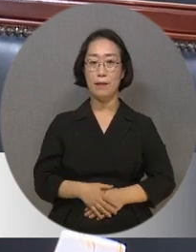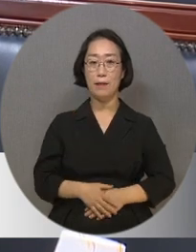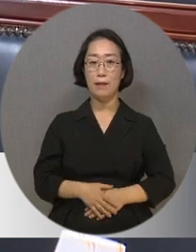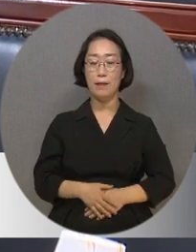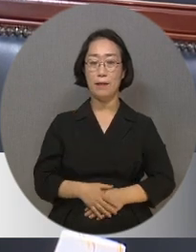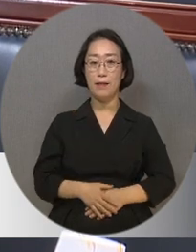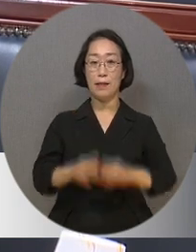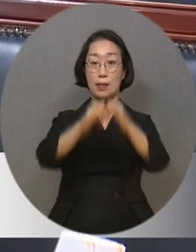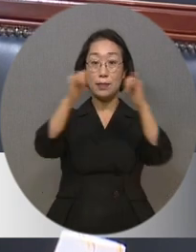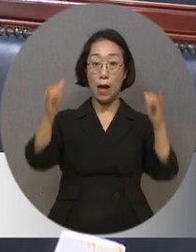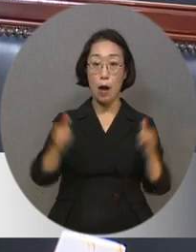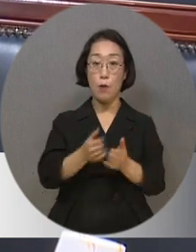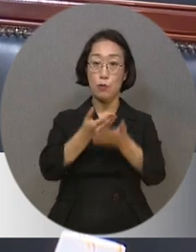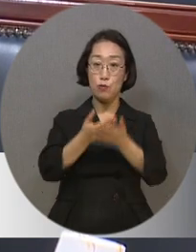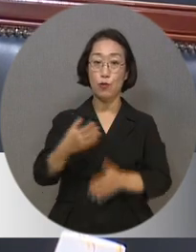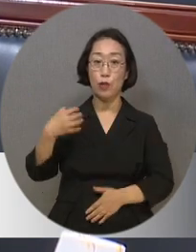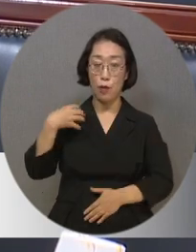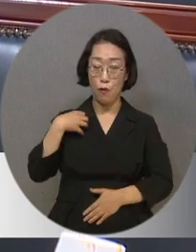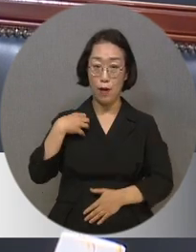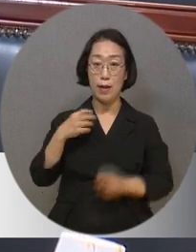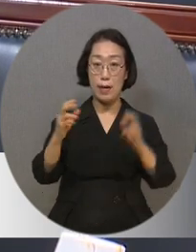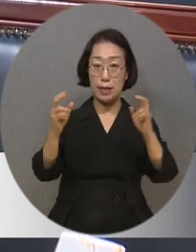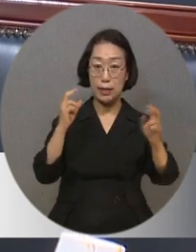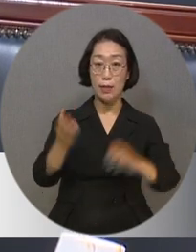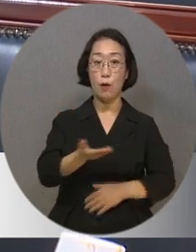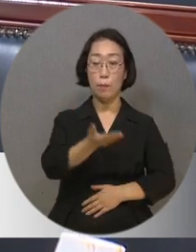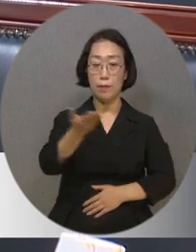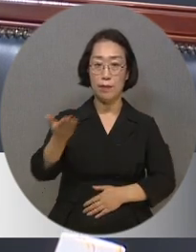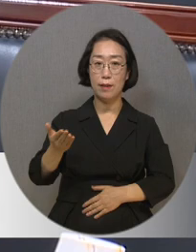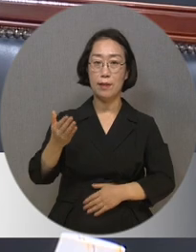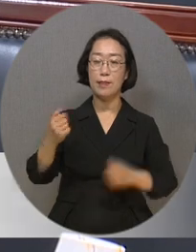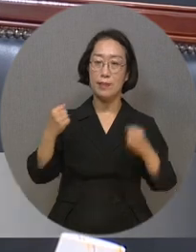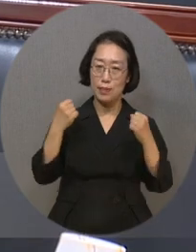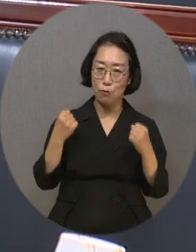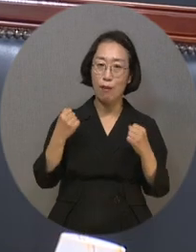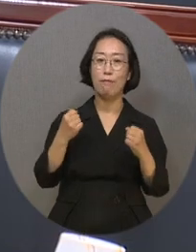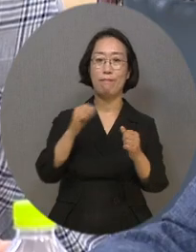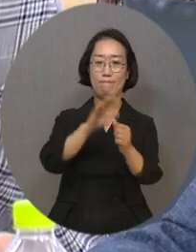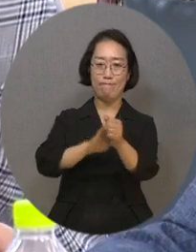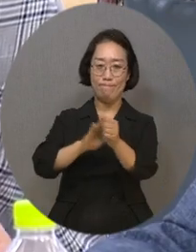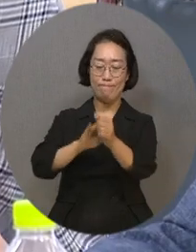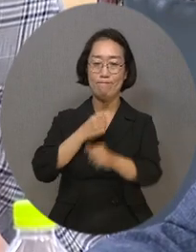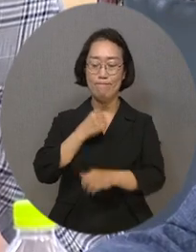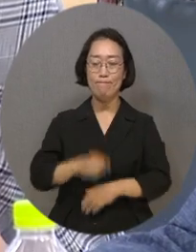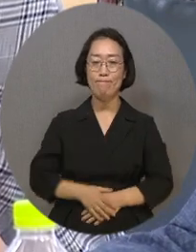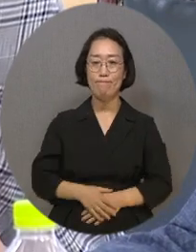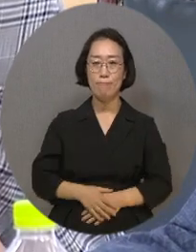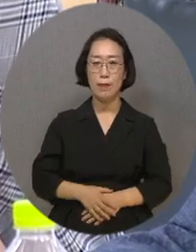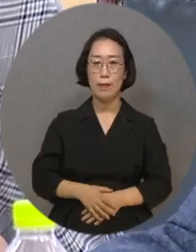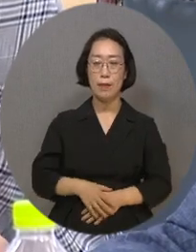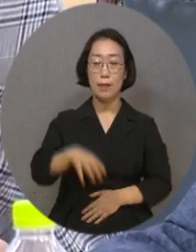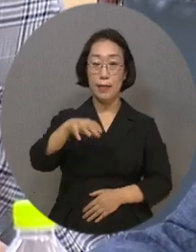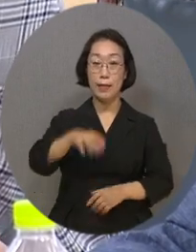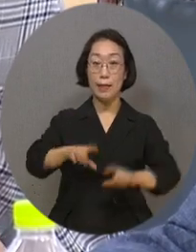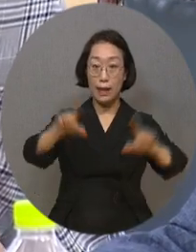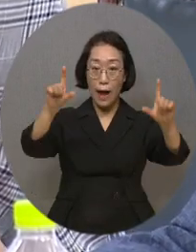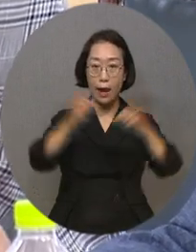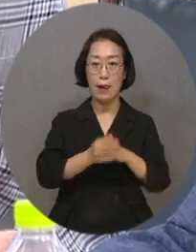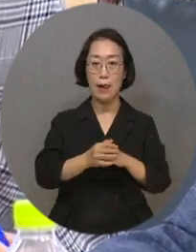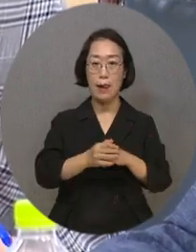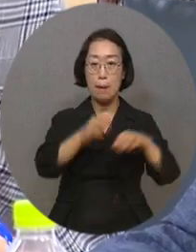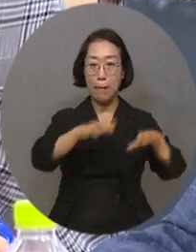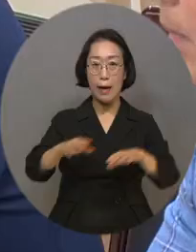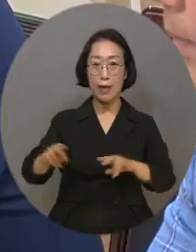사회의 중요한 역할을 하고 있는 기업들 등 응원하겠습니다. 이 자리에서 전남도의 해상풍력 사업